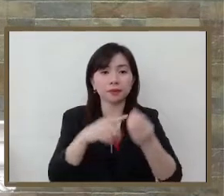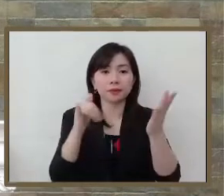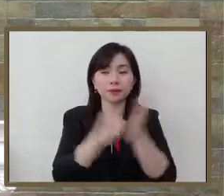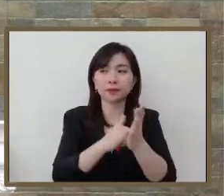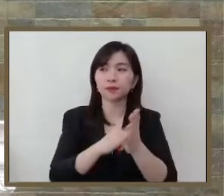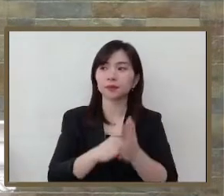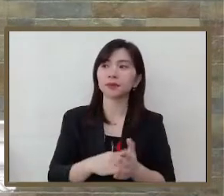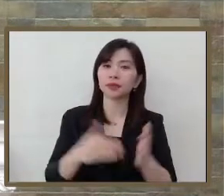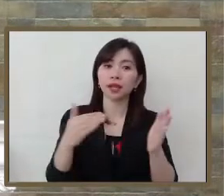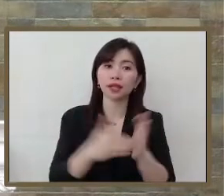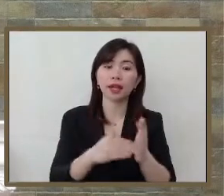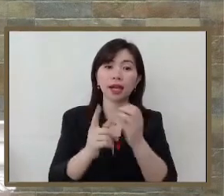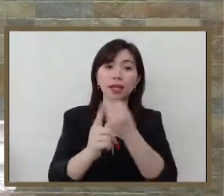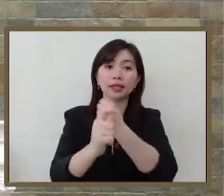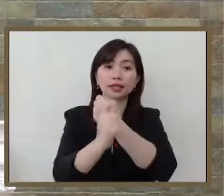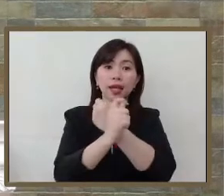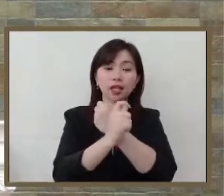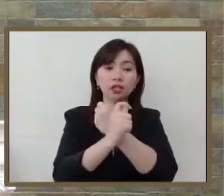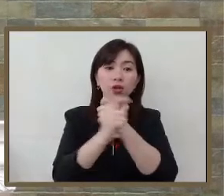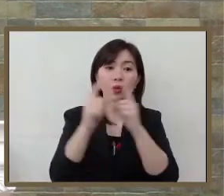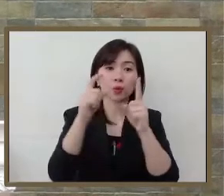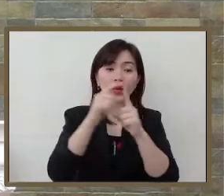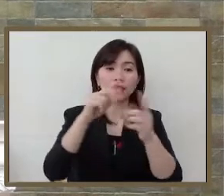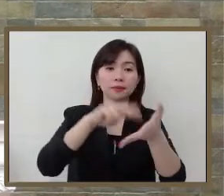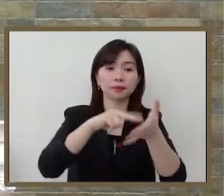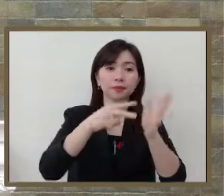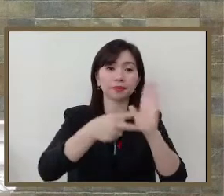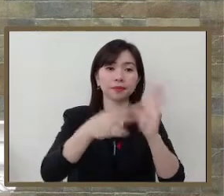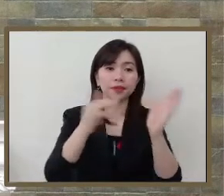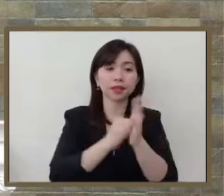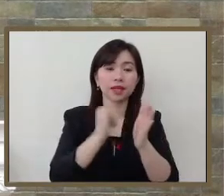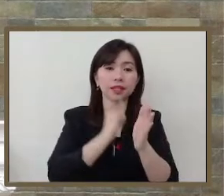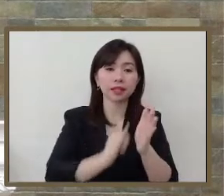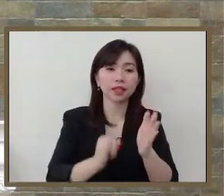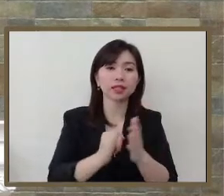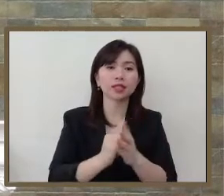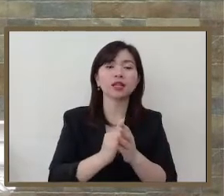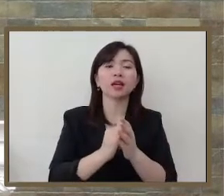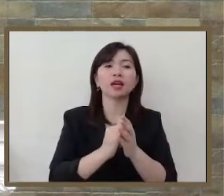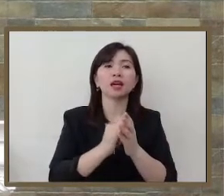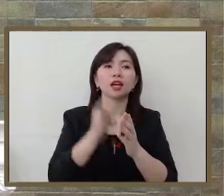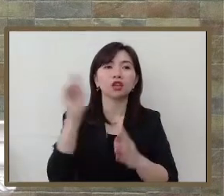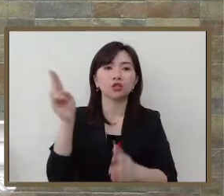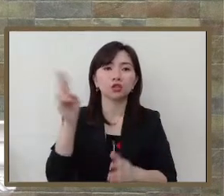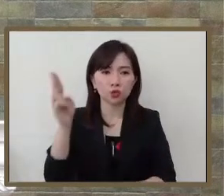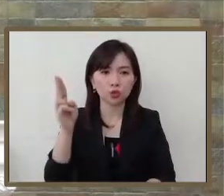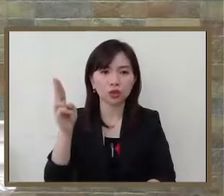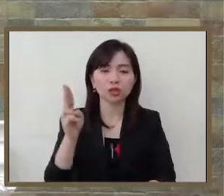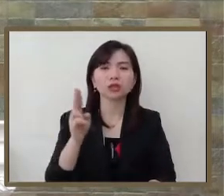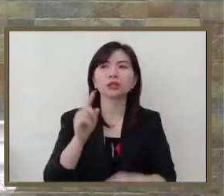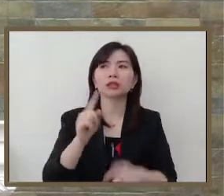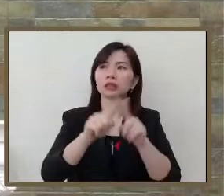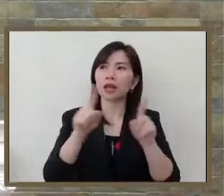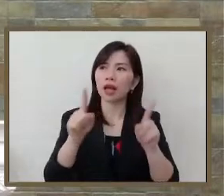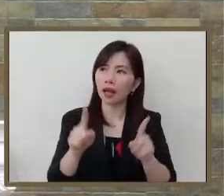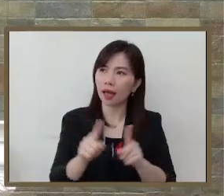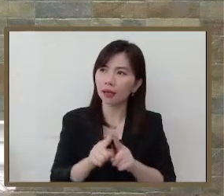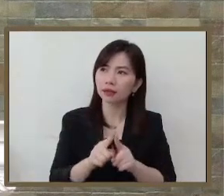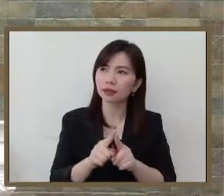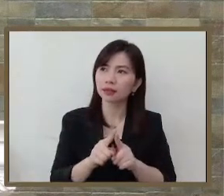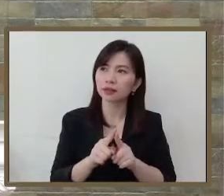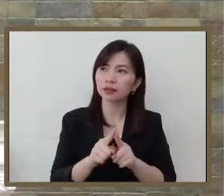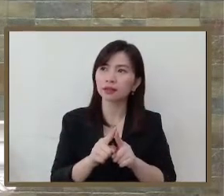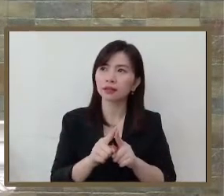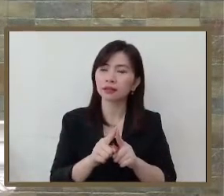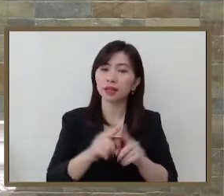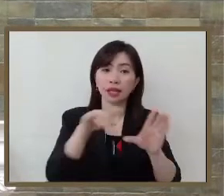The word treasure here was used as an armory. Ulitin ko po, the word treasure here